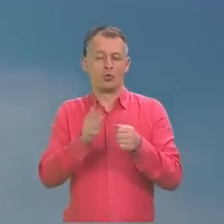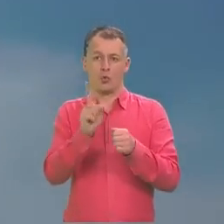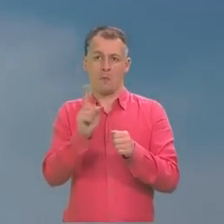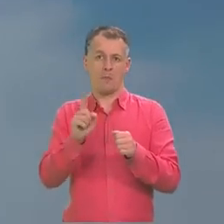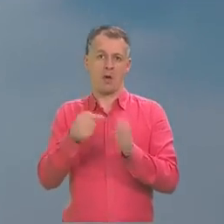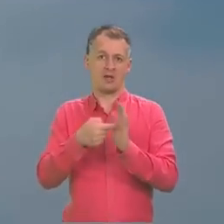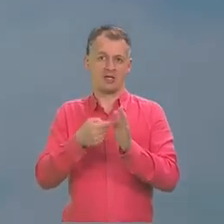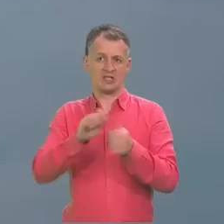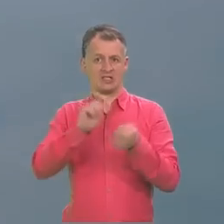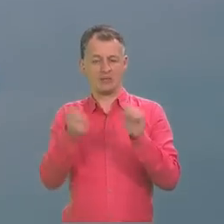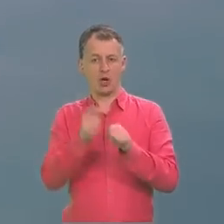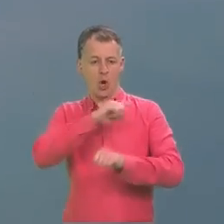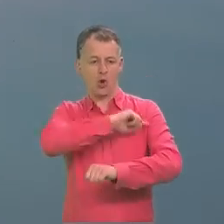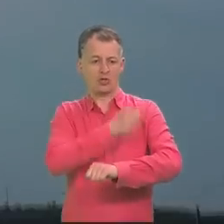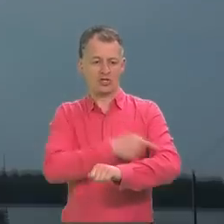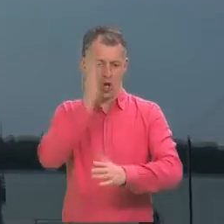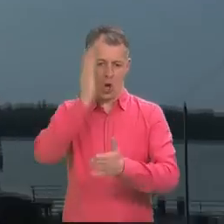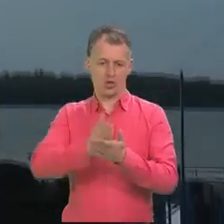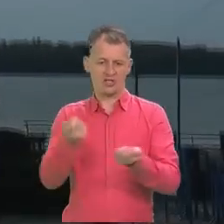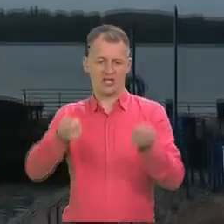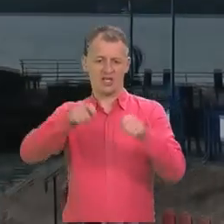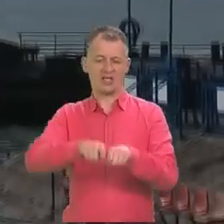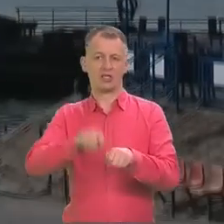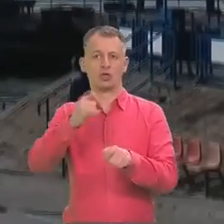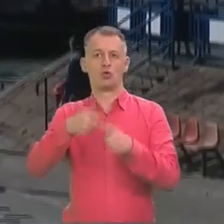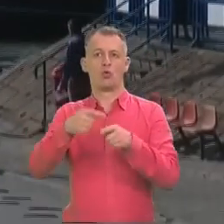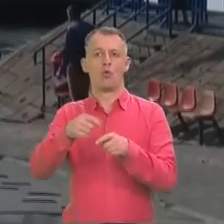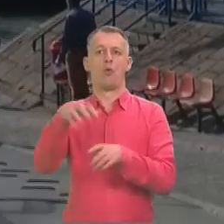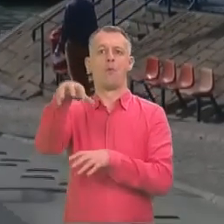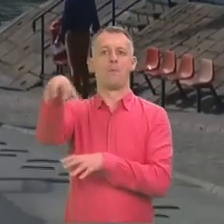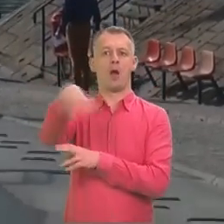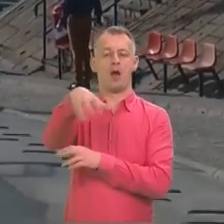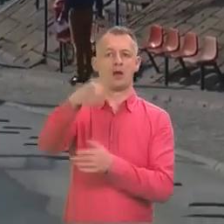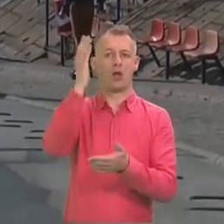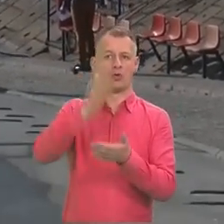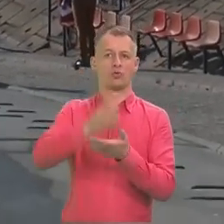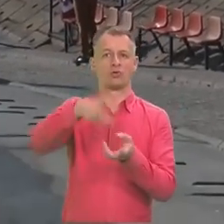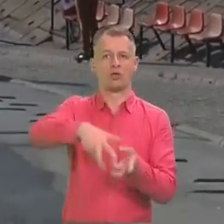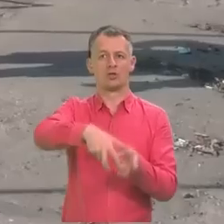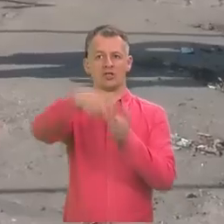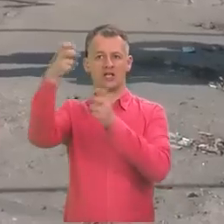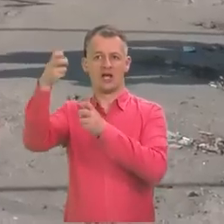schimbe, autoritățile au decis să închidă circulația și cu o macara plutitoare au ridicat pontonul.